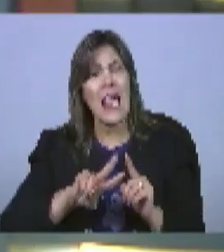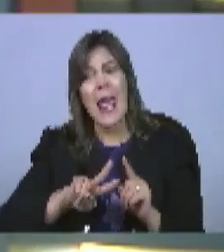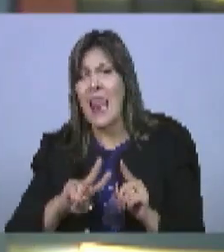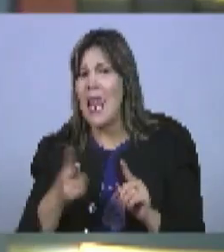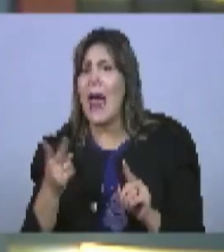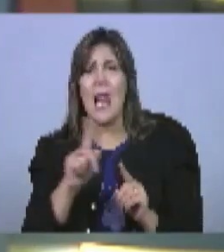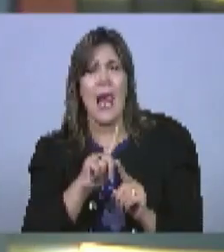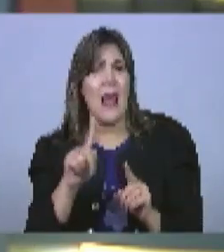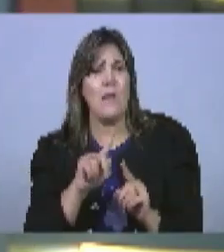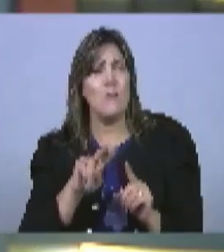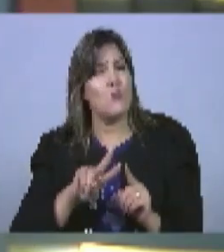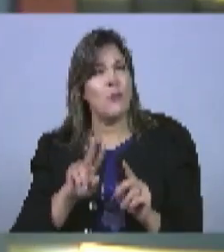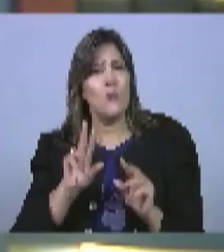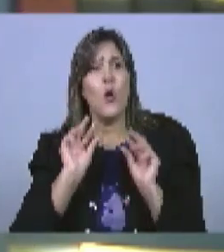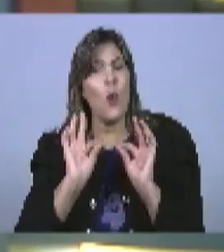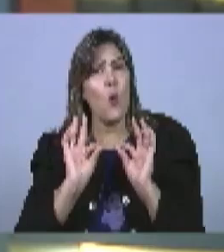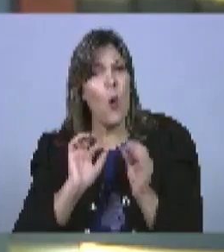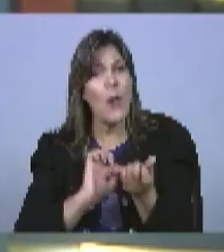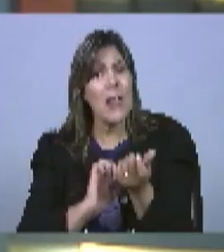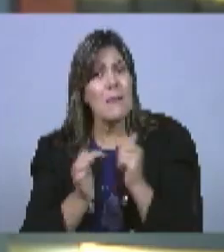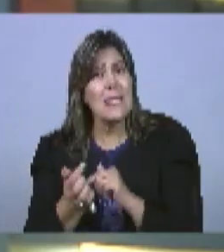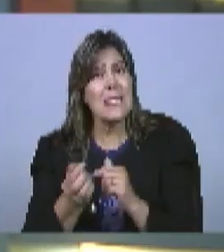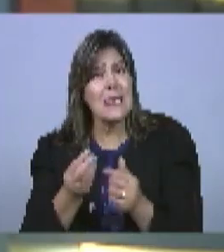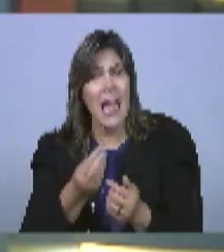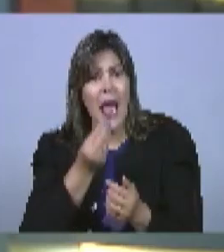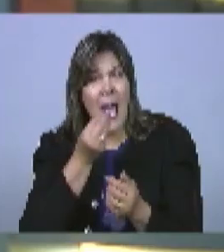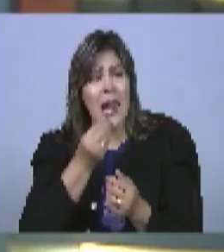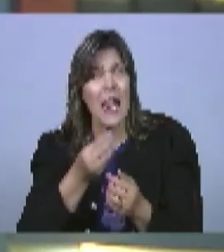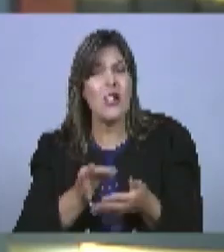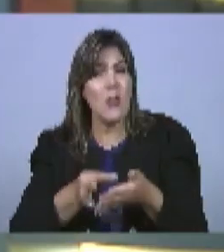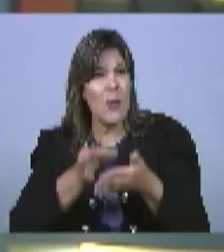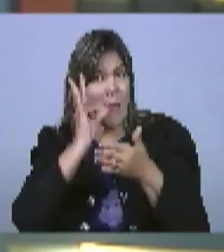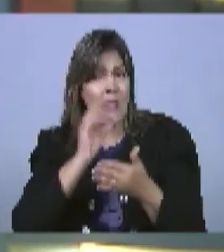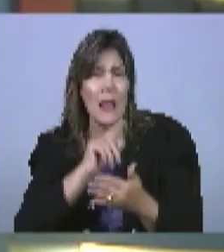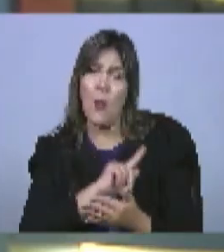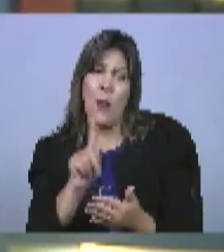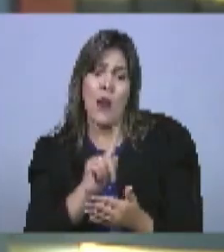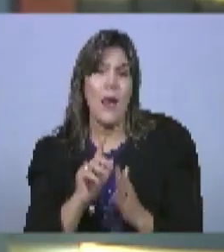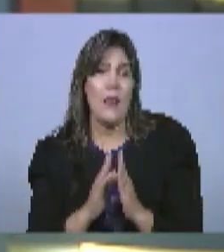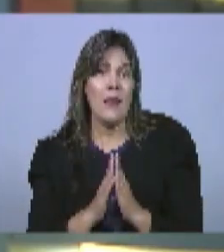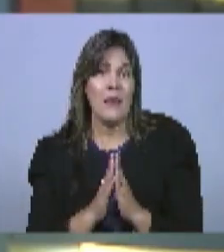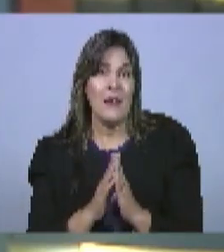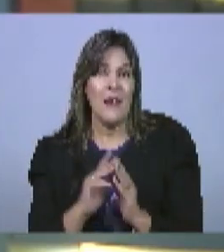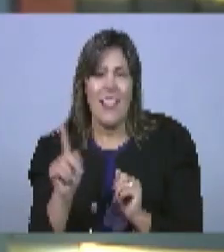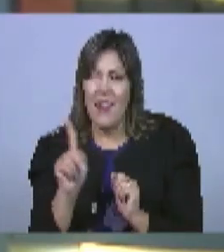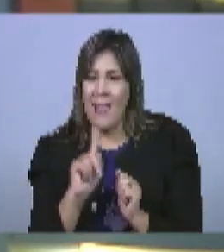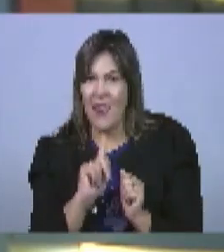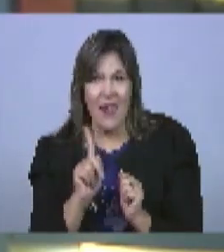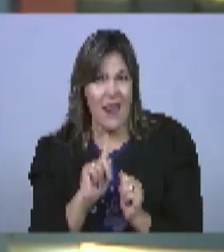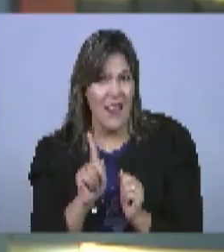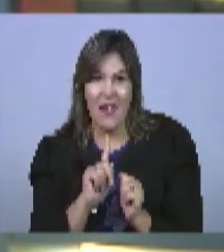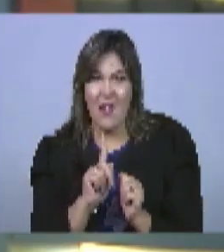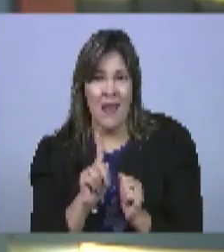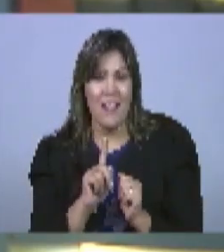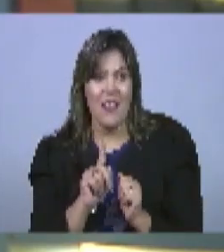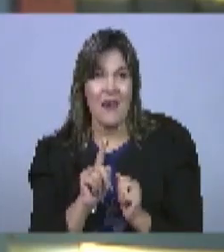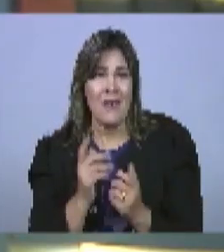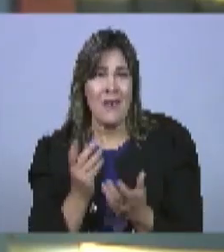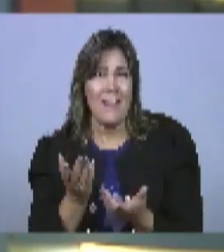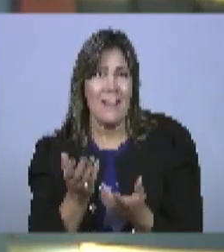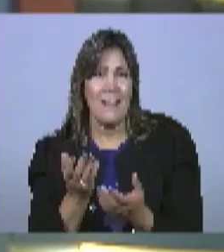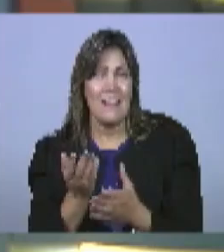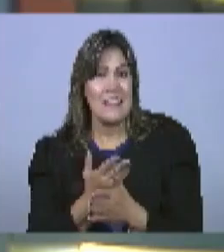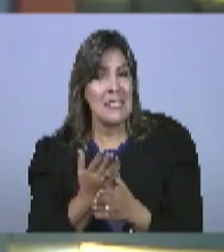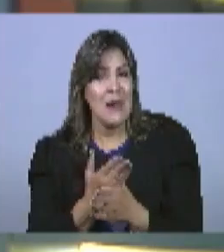ليونارد فينشي بالتاكيد يعني الناس لم تثر او الناس تحتج بسبب لوحه ليونار